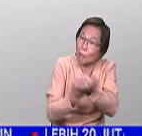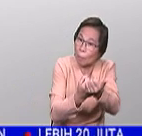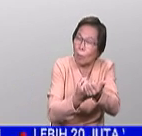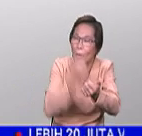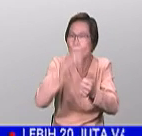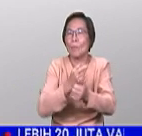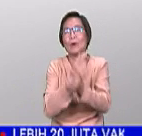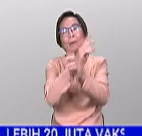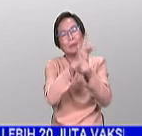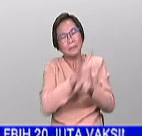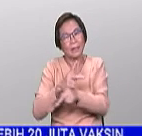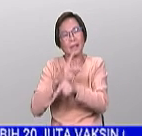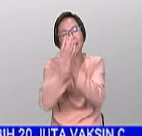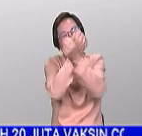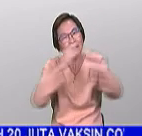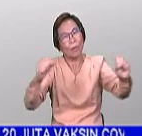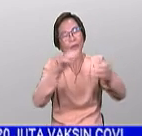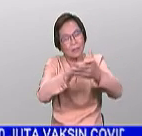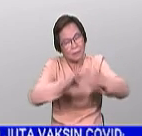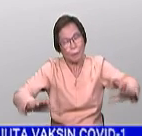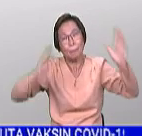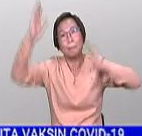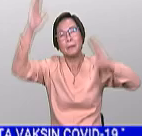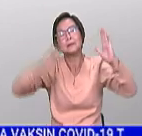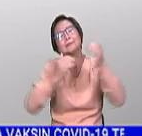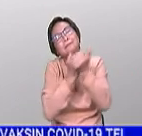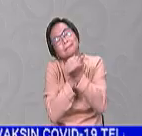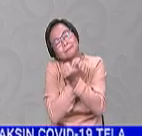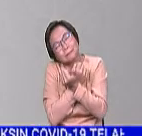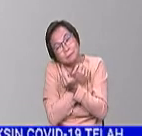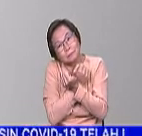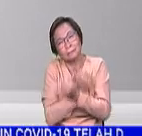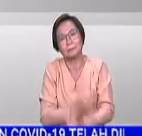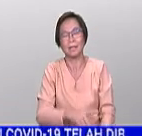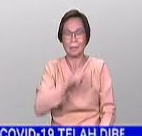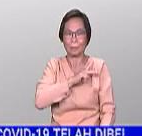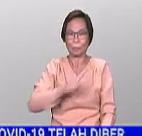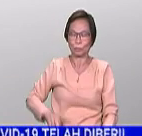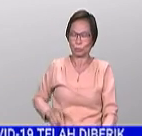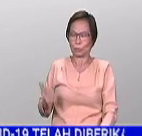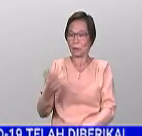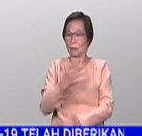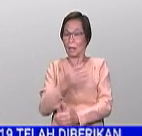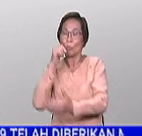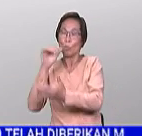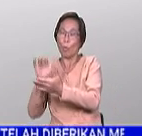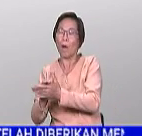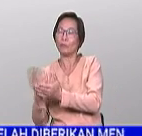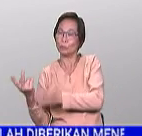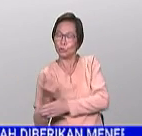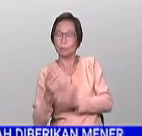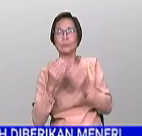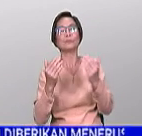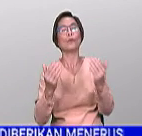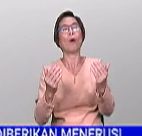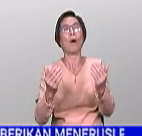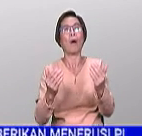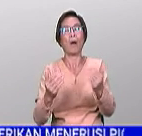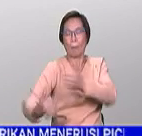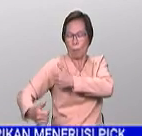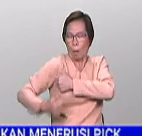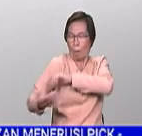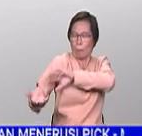kedaulatan dan keselamatan tanah air tercinta seri Paduka Baginda berdua turut mendoakan para pejuang yang